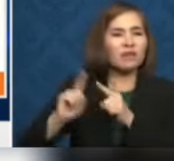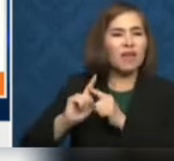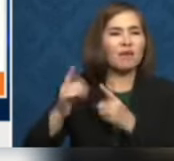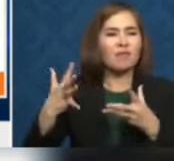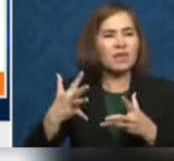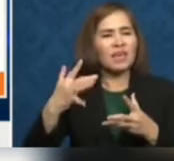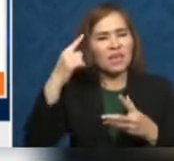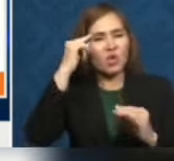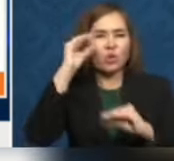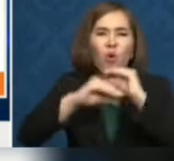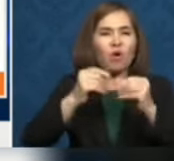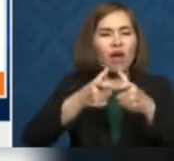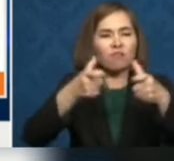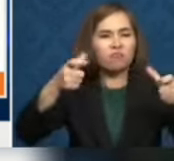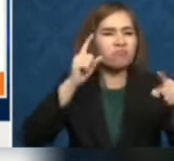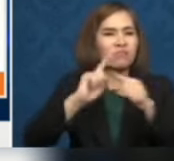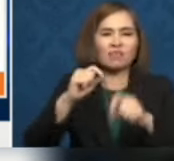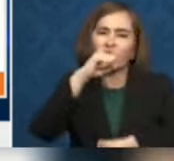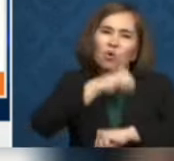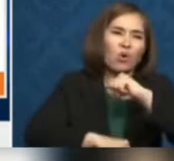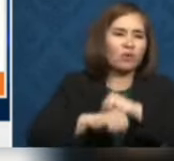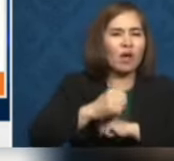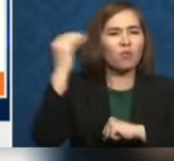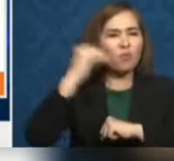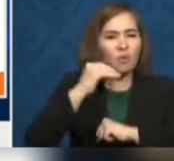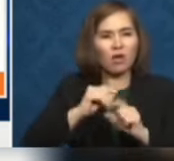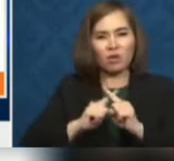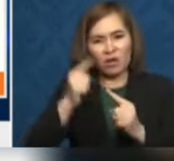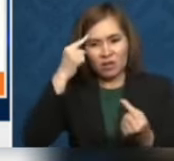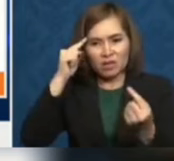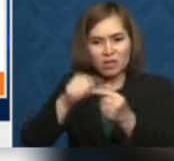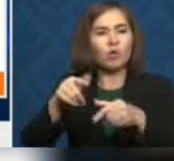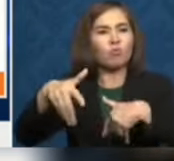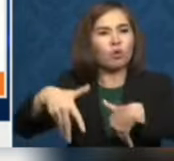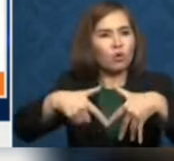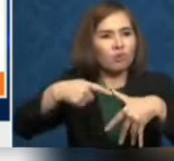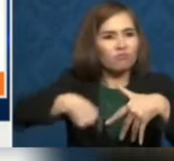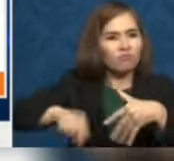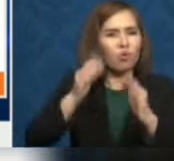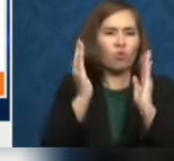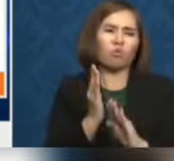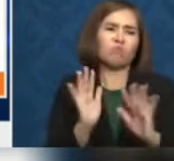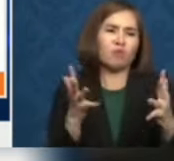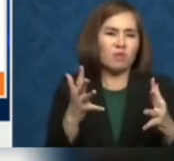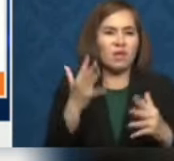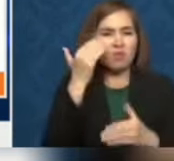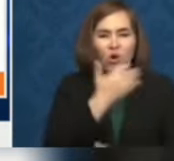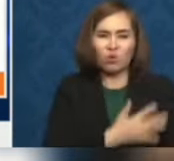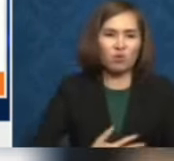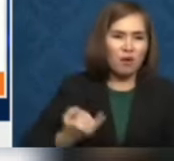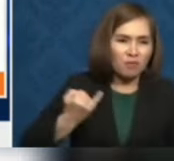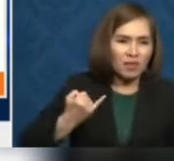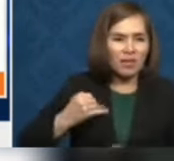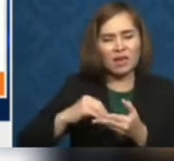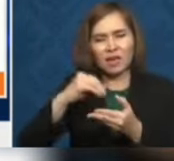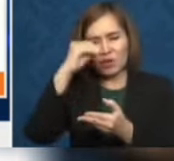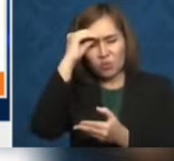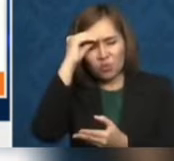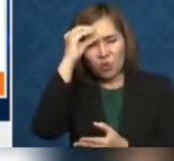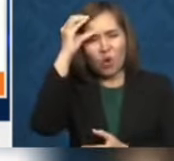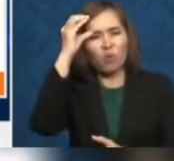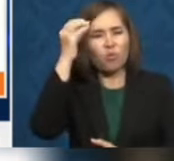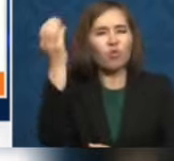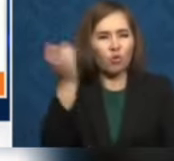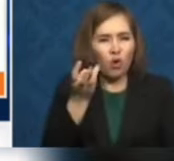ท่าเรือถนนรถไฟทำไมบุคลากรพี่น้องภาคใต้ที่ได้รับการศึกษาและคุณภาพสุขภาพที่ดีจะเป็นไปไม่ได้